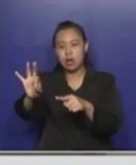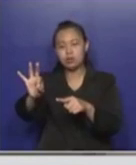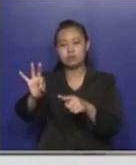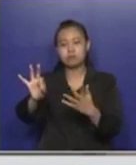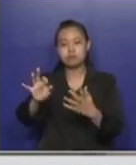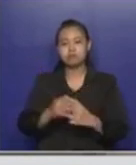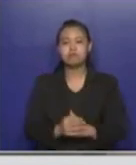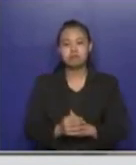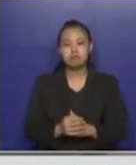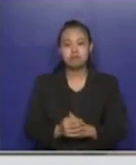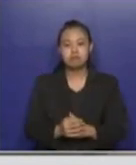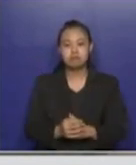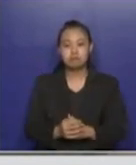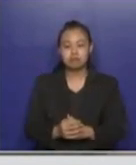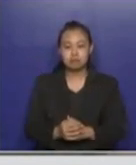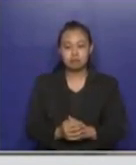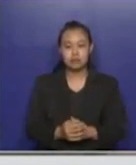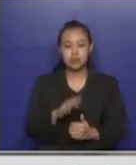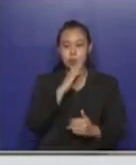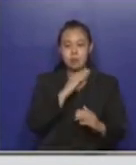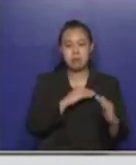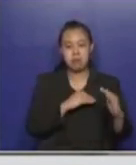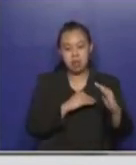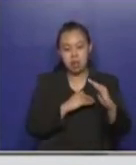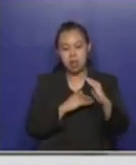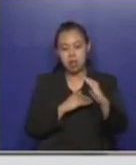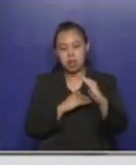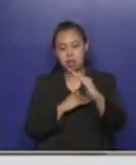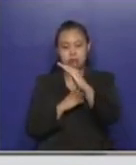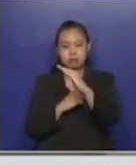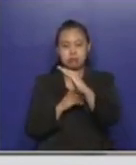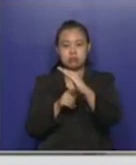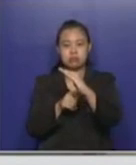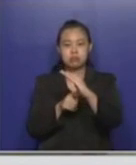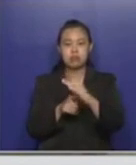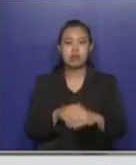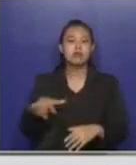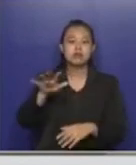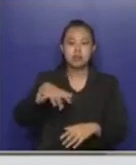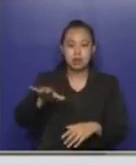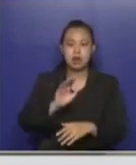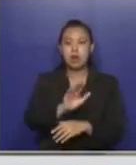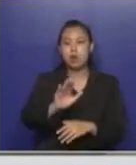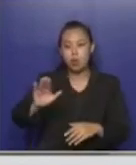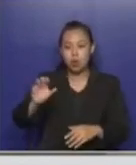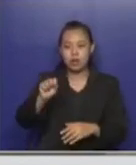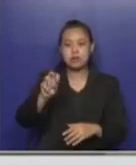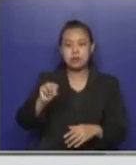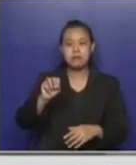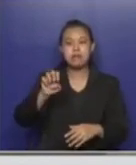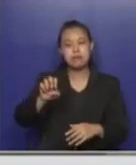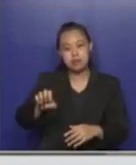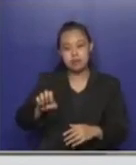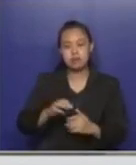ซึ่งอัตราการเติบโตแบบนี้มันถือว่ามันเป็นการโตตามปกติของ SME คือเป็นการโตแบ